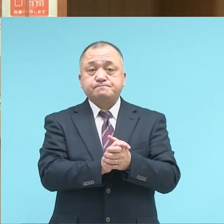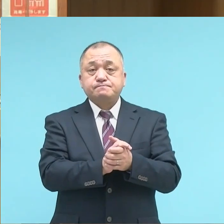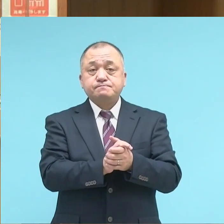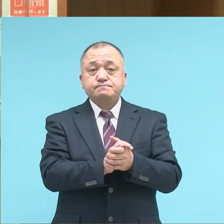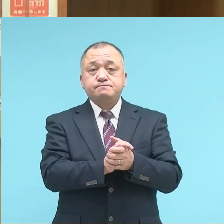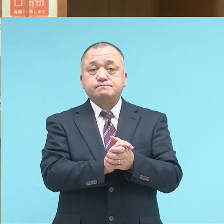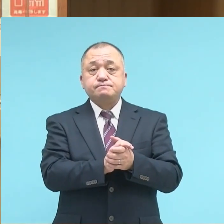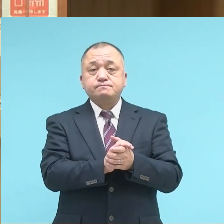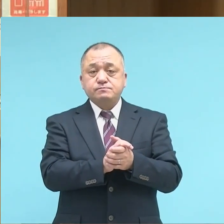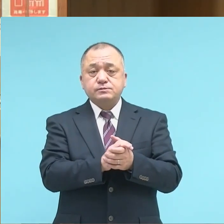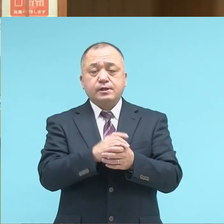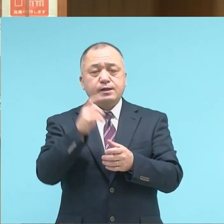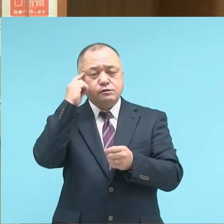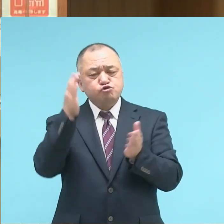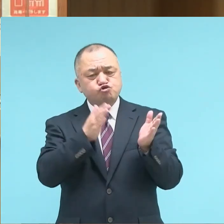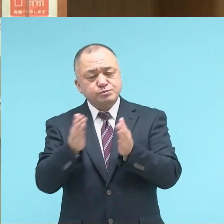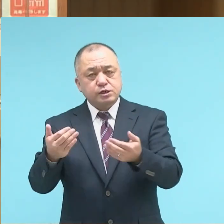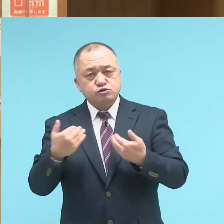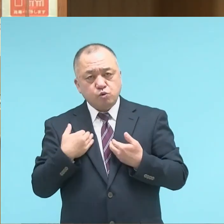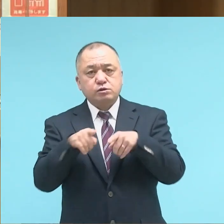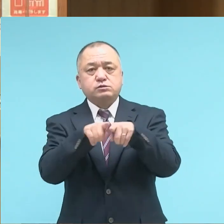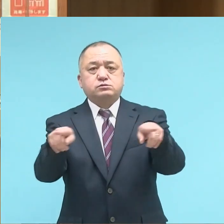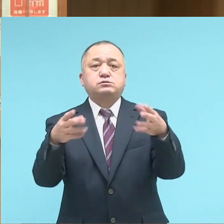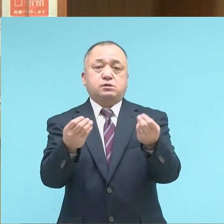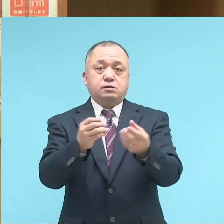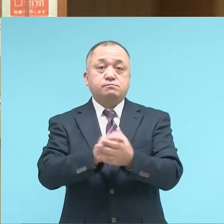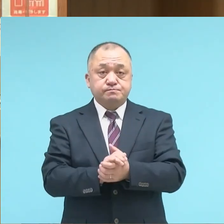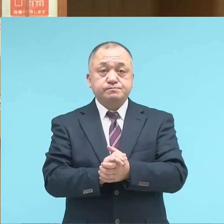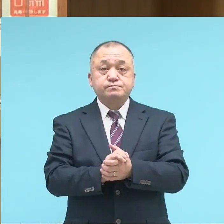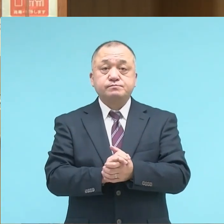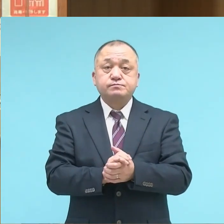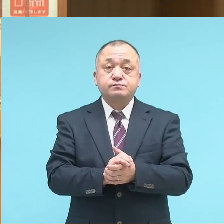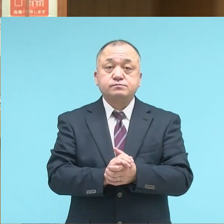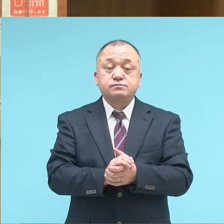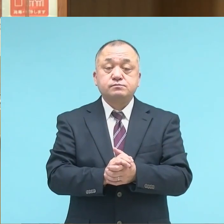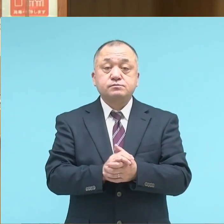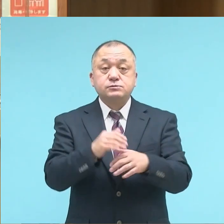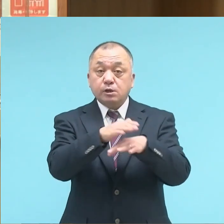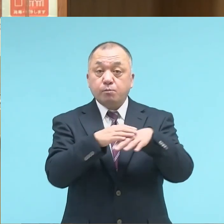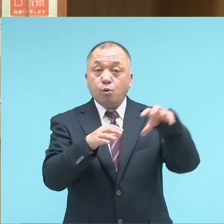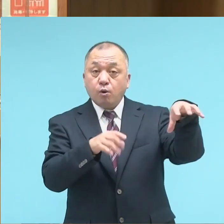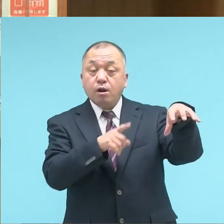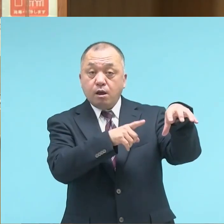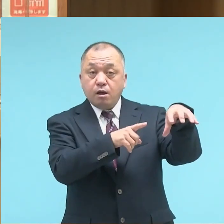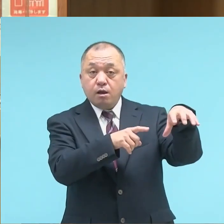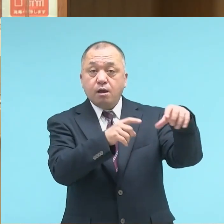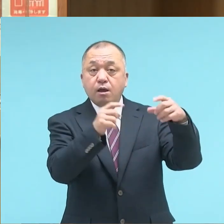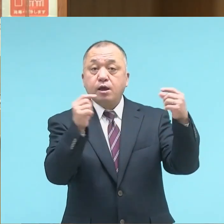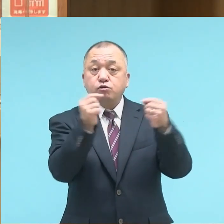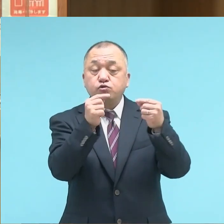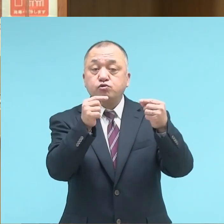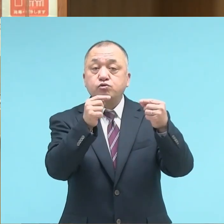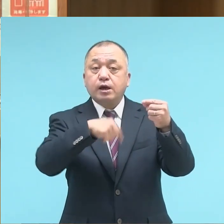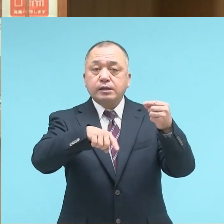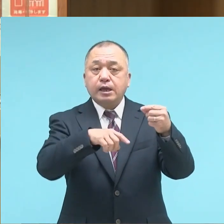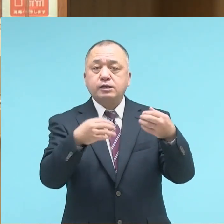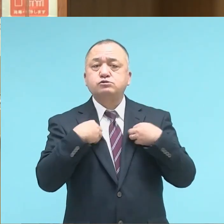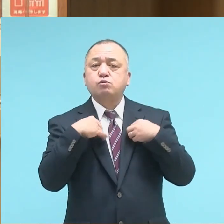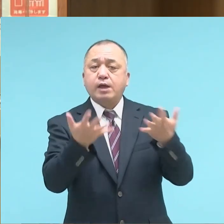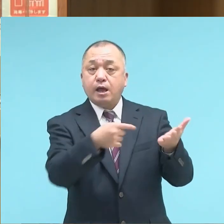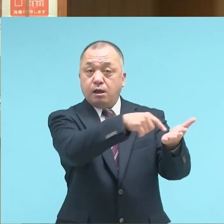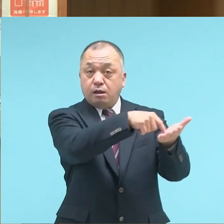したということです。 あとそれが、まあ、札幌の方から検討する中でいらないというふうになった